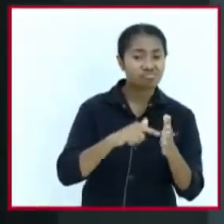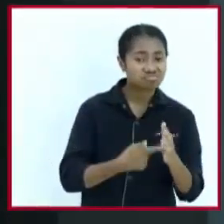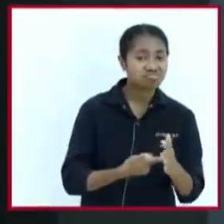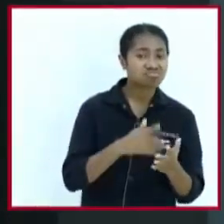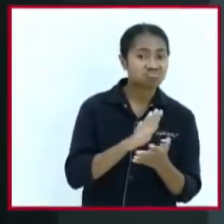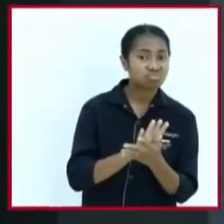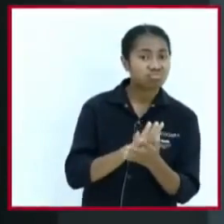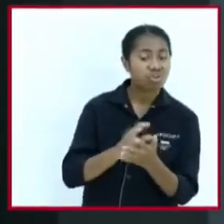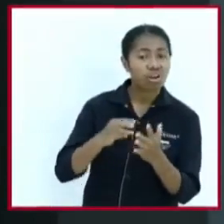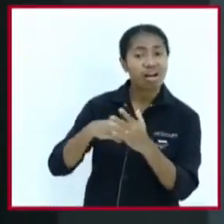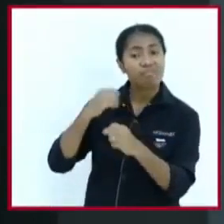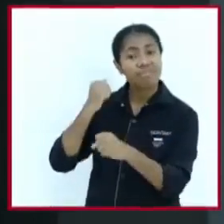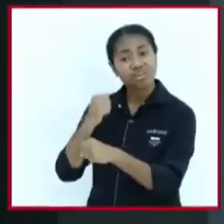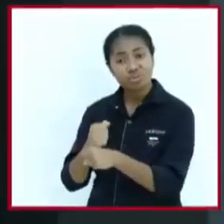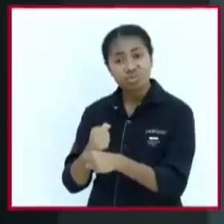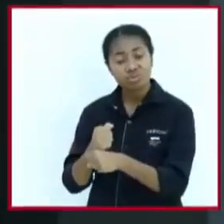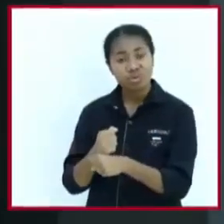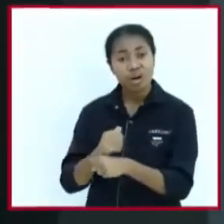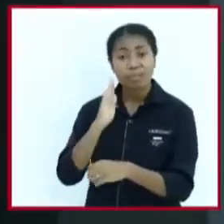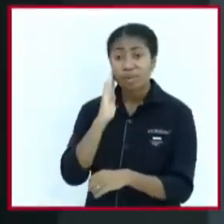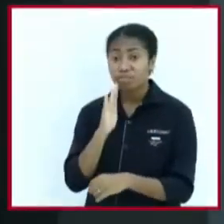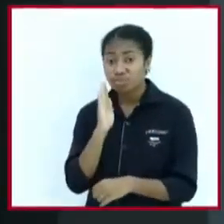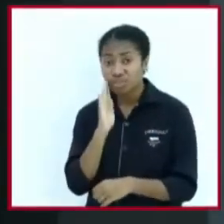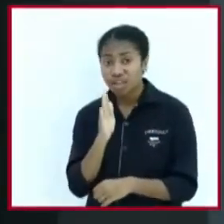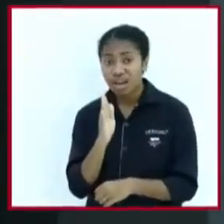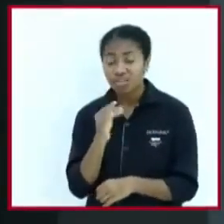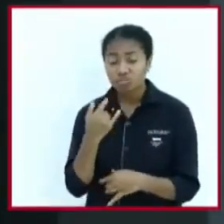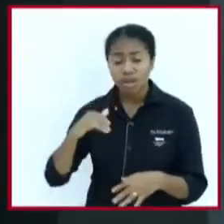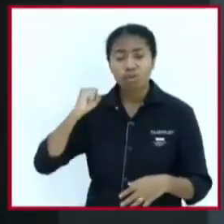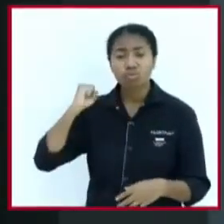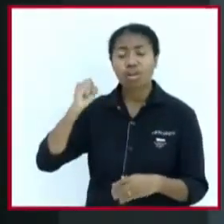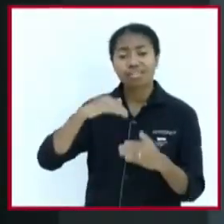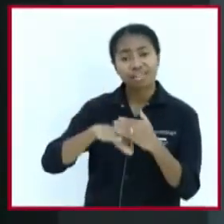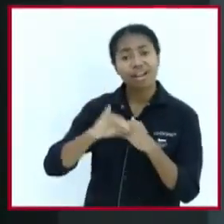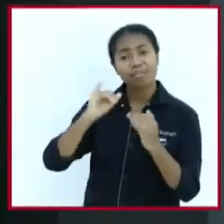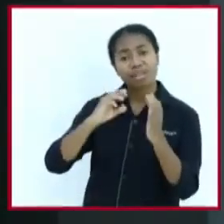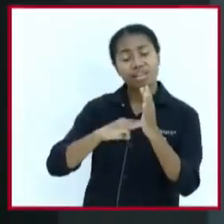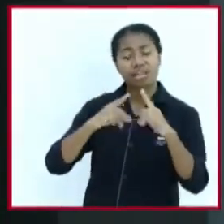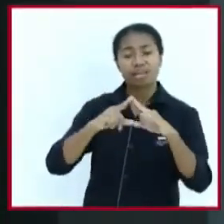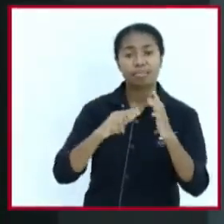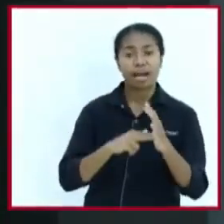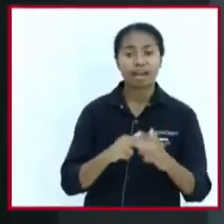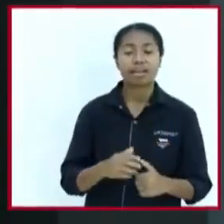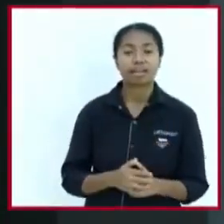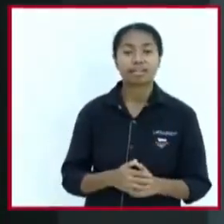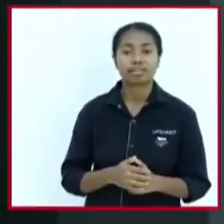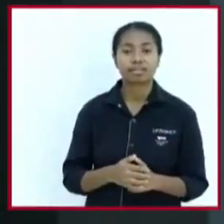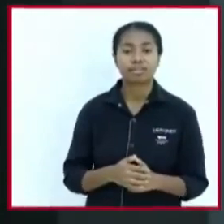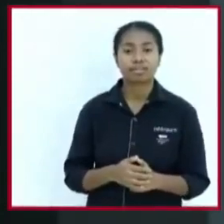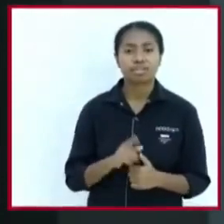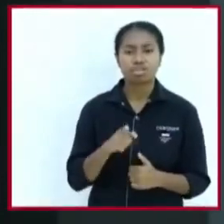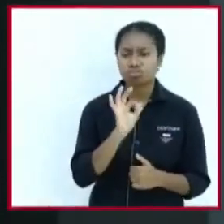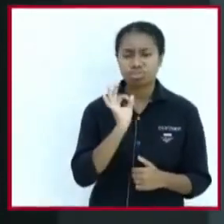Suspect kuat di dalam iman Hai dan itu tidak bisa terjadi hanya karena kita kotbah-kotbah moral brush